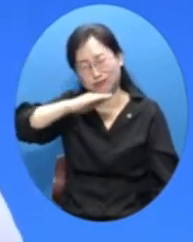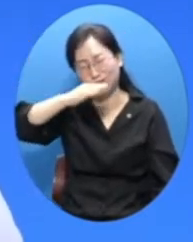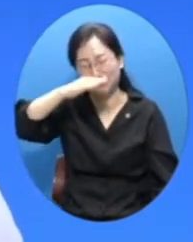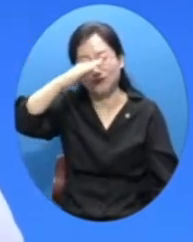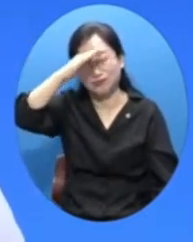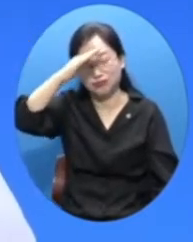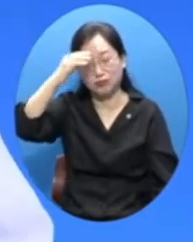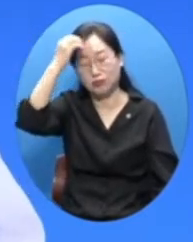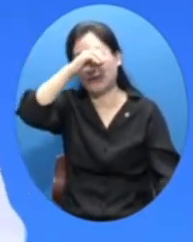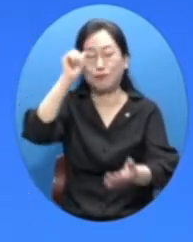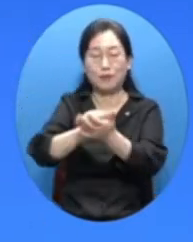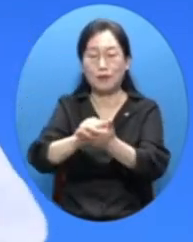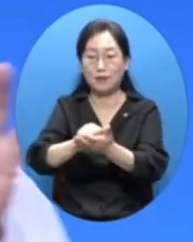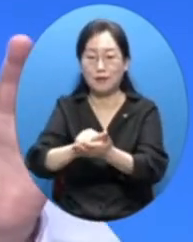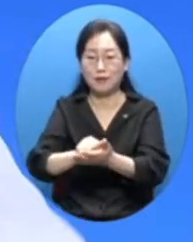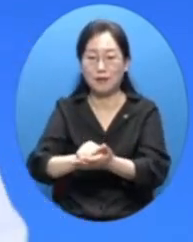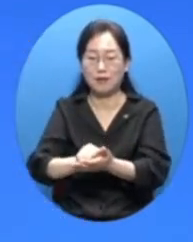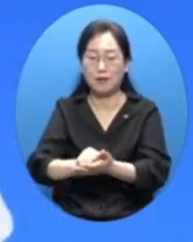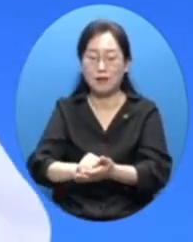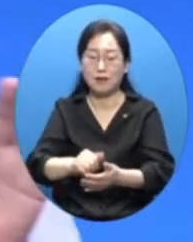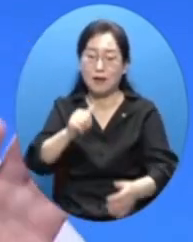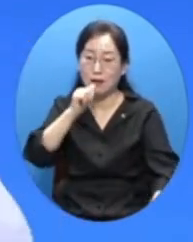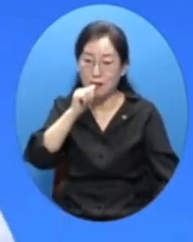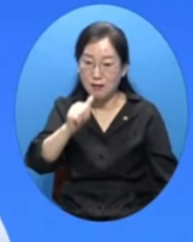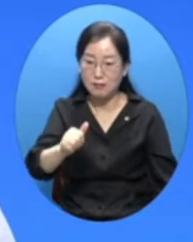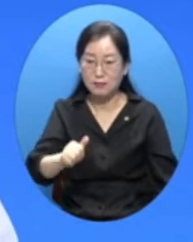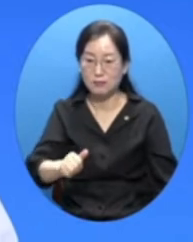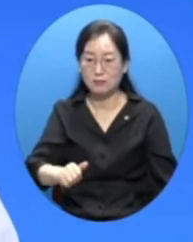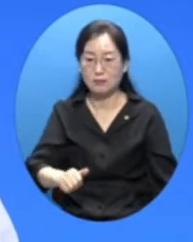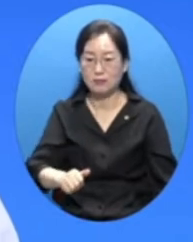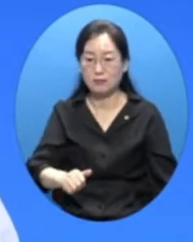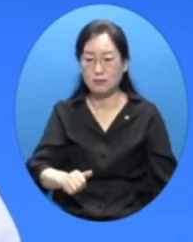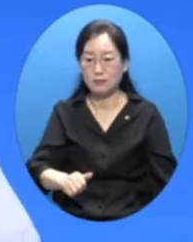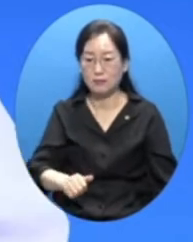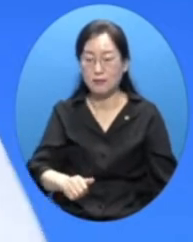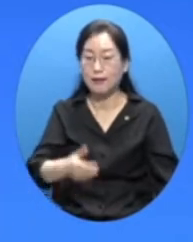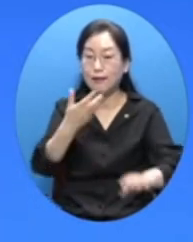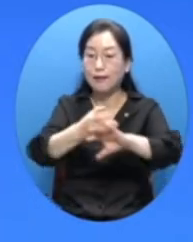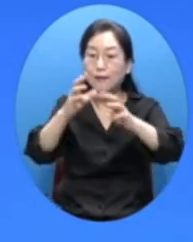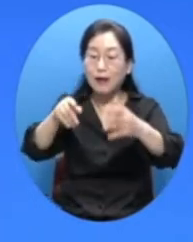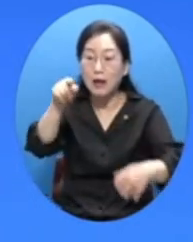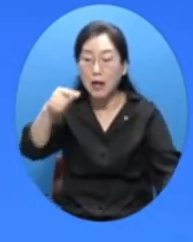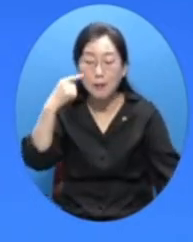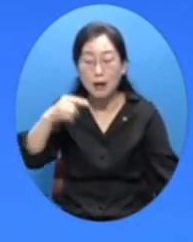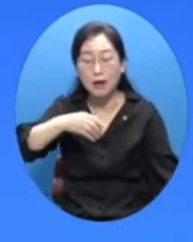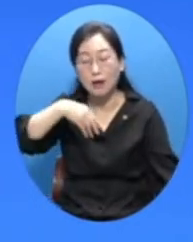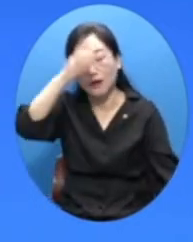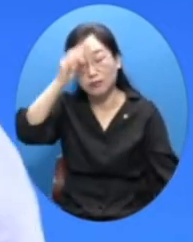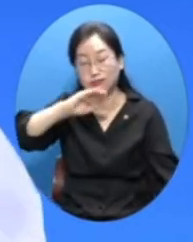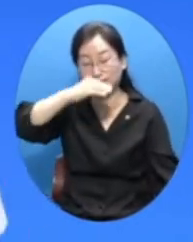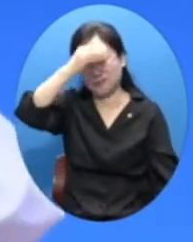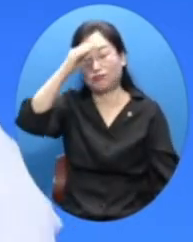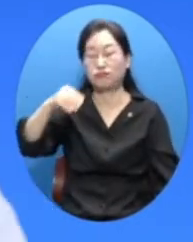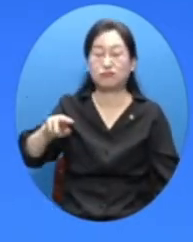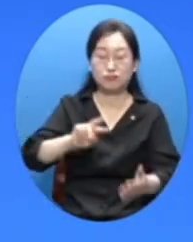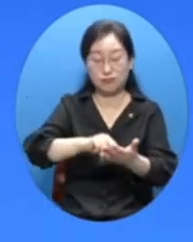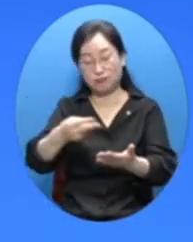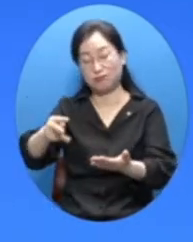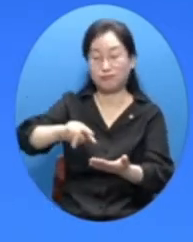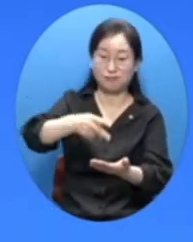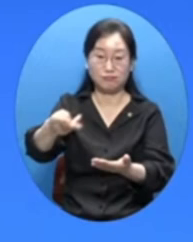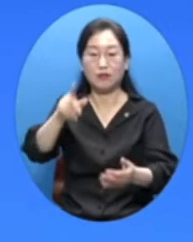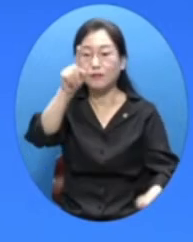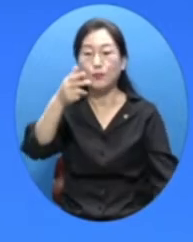문제입니다. 절대 외국 나가서 보면 만취해서 이렇게 댕기는 나라가 없어요. 없어요.